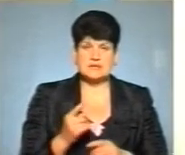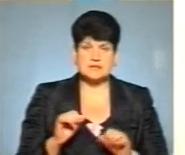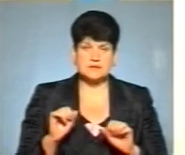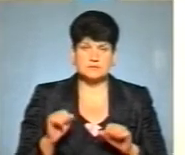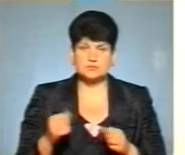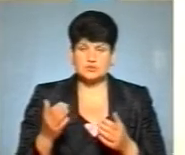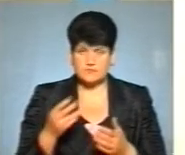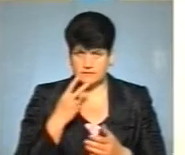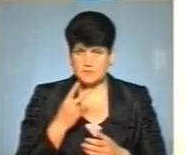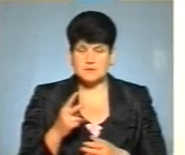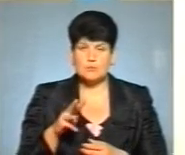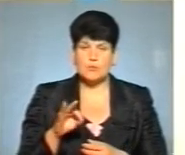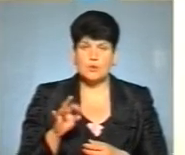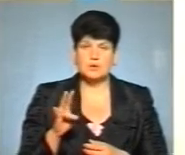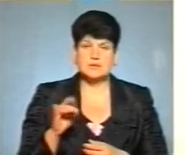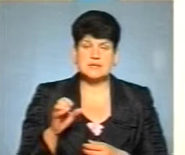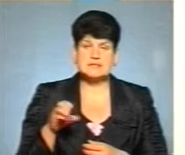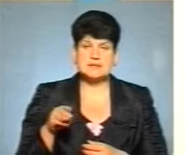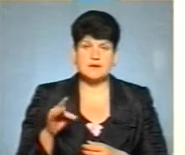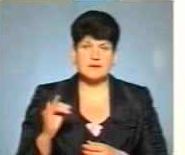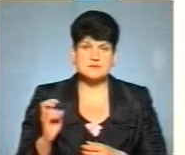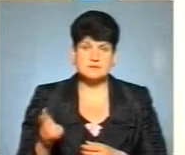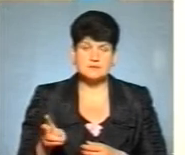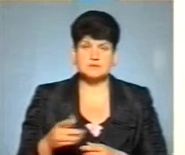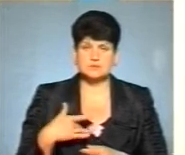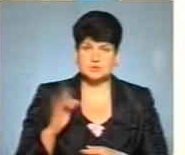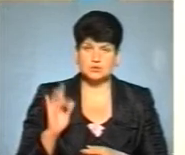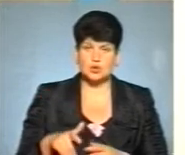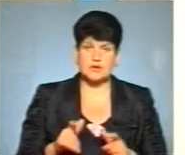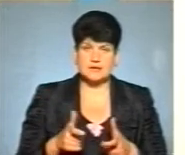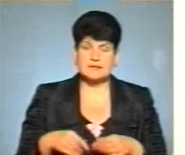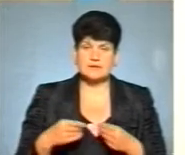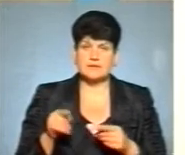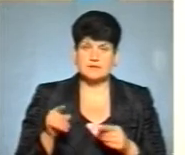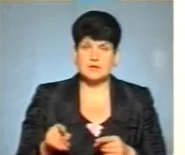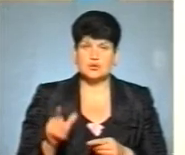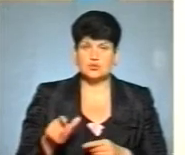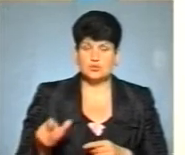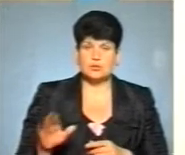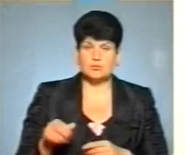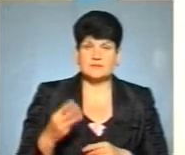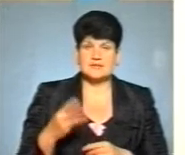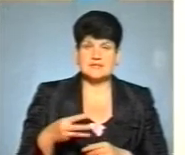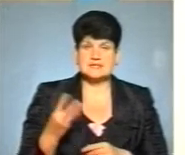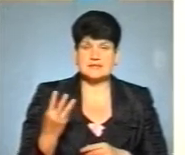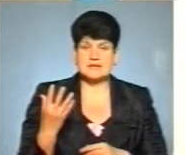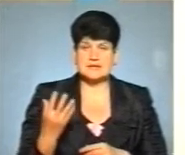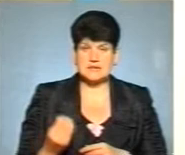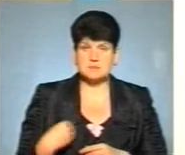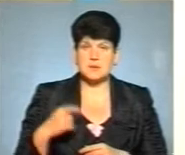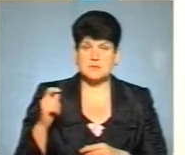Монастириську, так як ви бачили, що жорсткий карантин дав те, що люди потім 33 дні, як вони рахували, ми приїхали на День